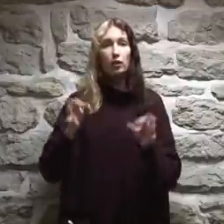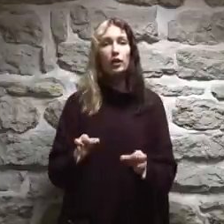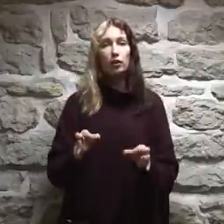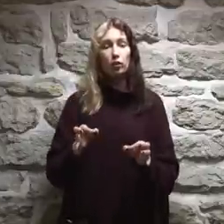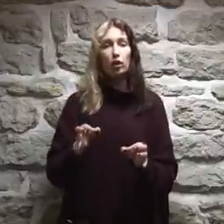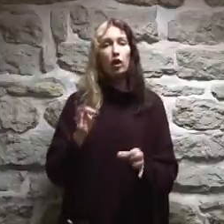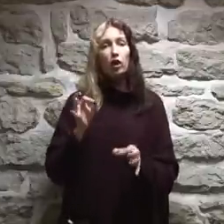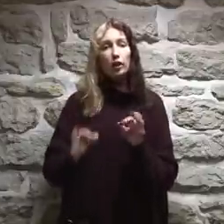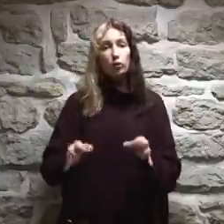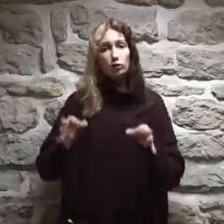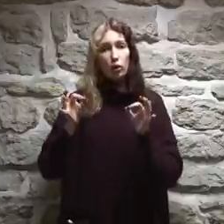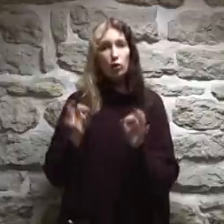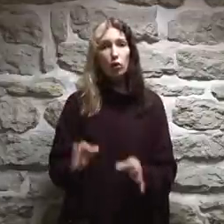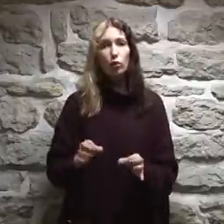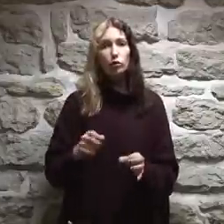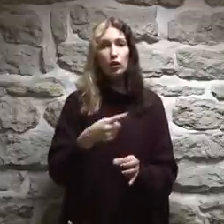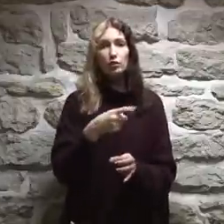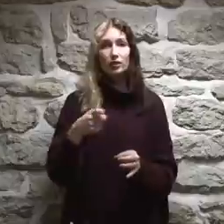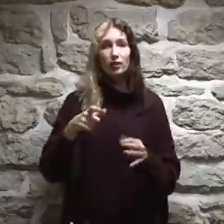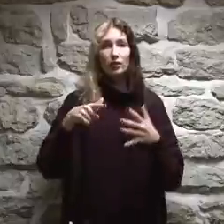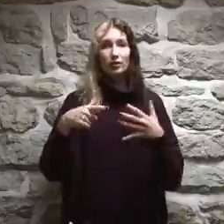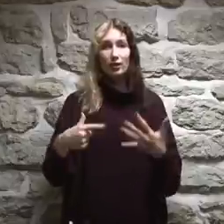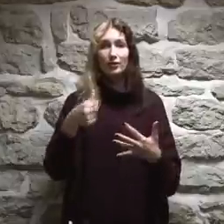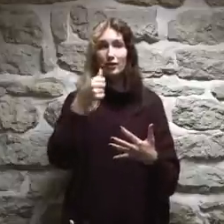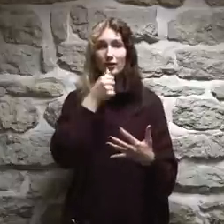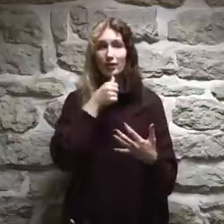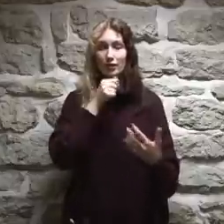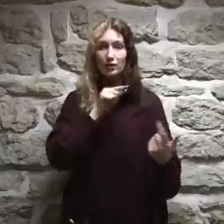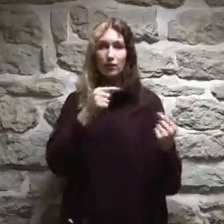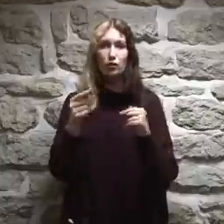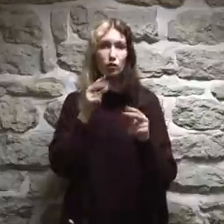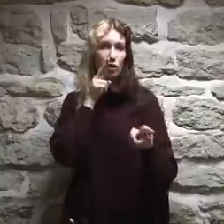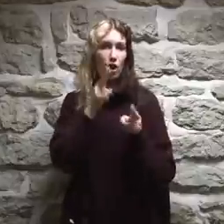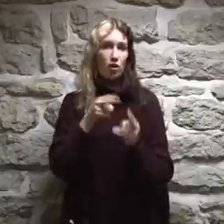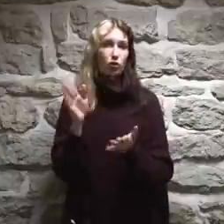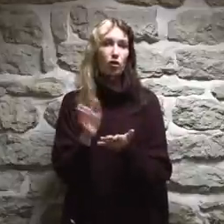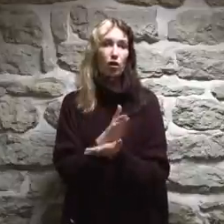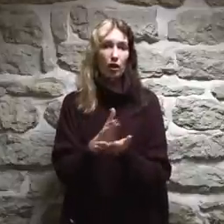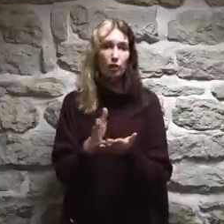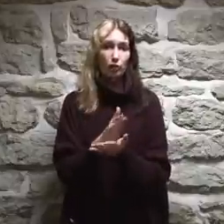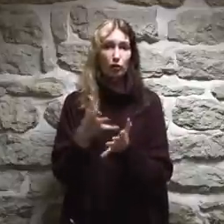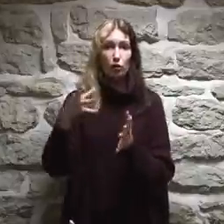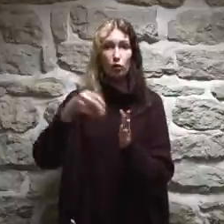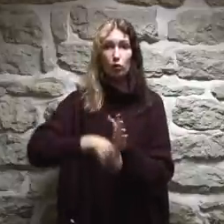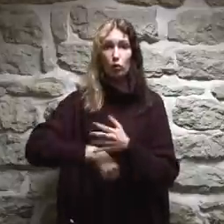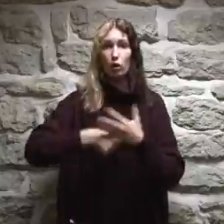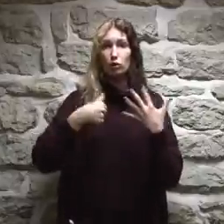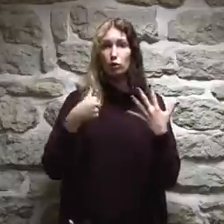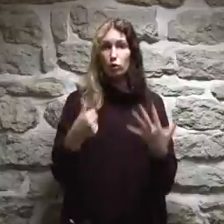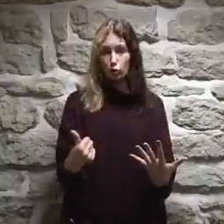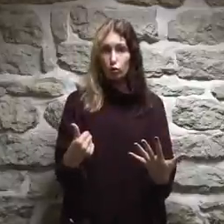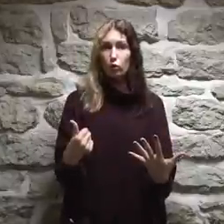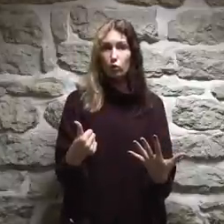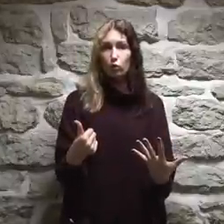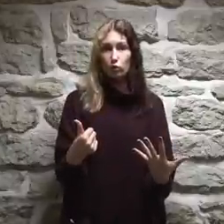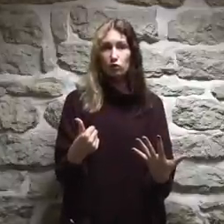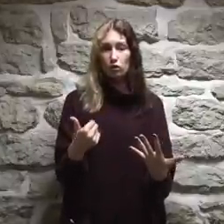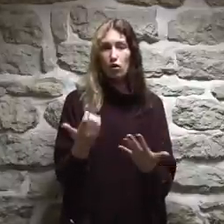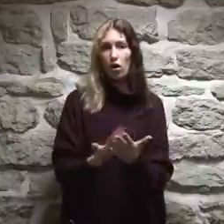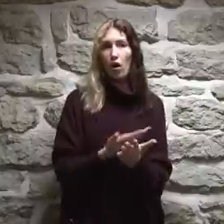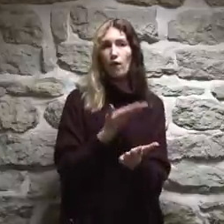lahendanud 107 Eesti vastu esitatud kaebust, neist 6 otsust kuuluvad ka